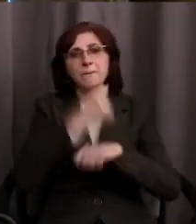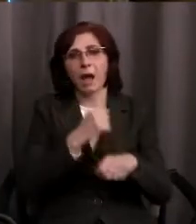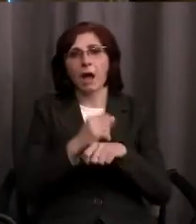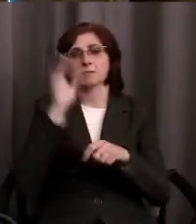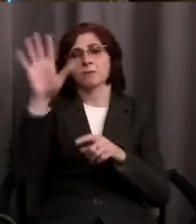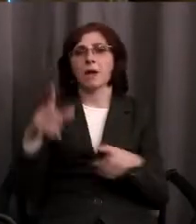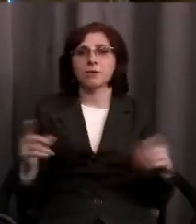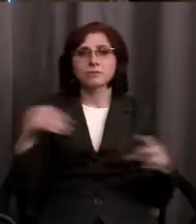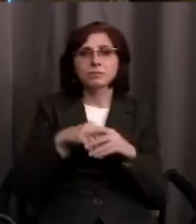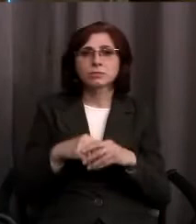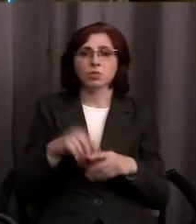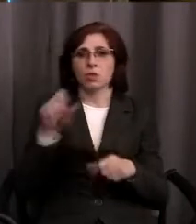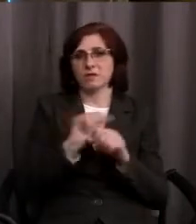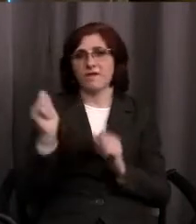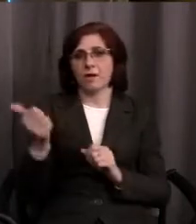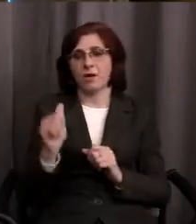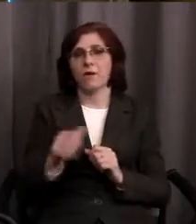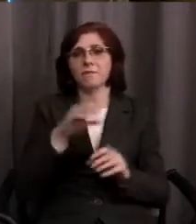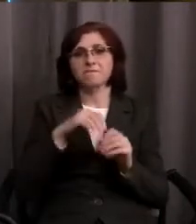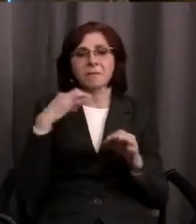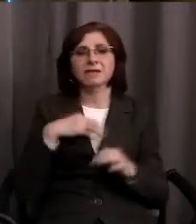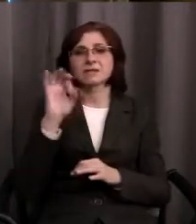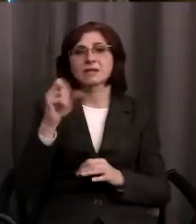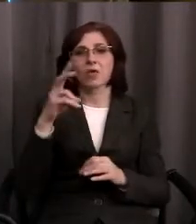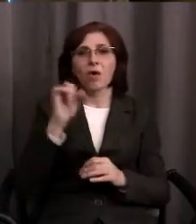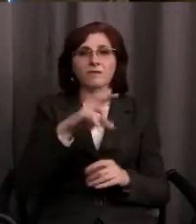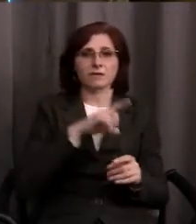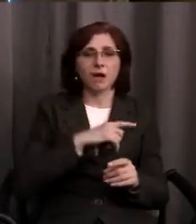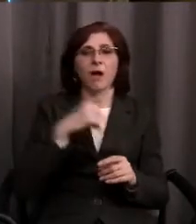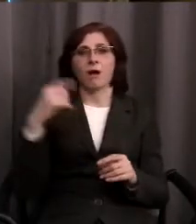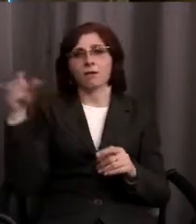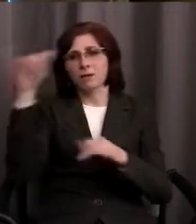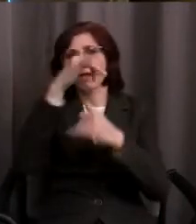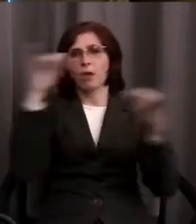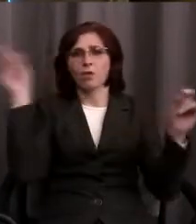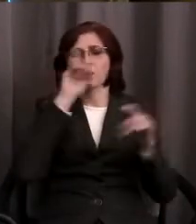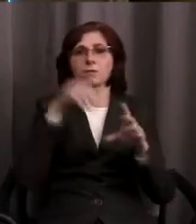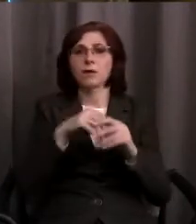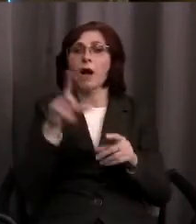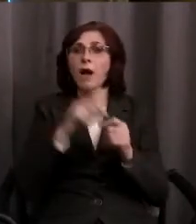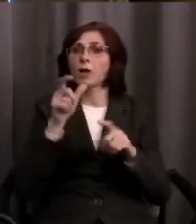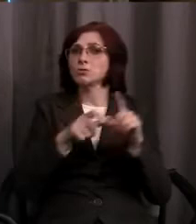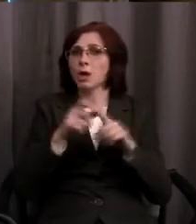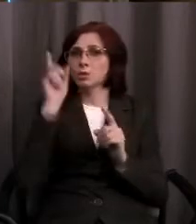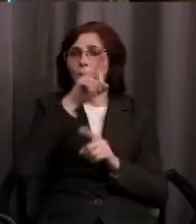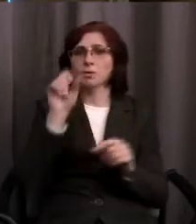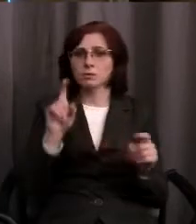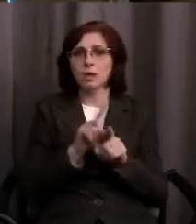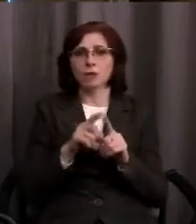zakładających te organizacje to są fachowcy. Tak, Alicja Sadowska, jak ja powiedzmy i wiele innych, ale część osób się uczy.